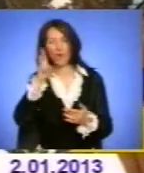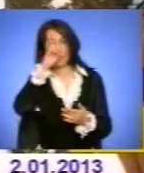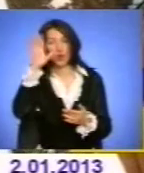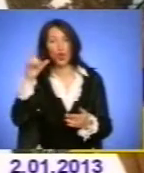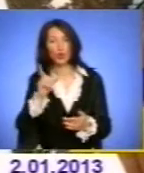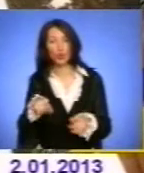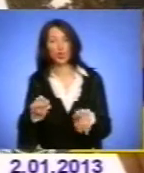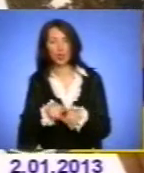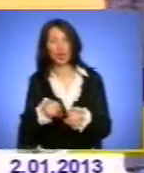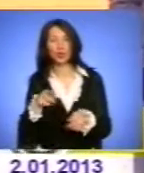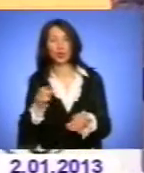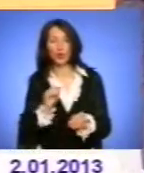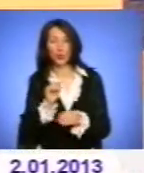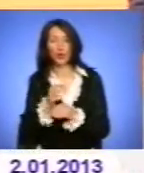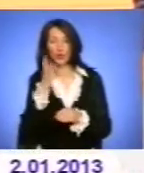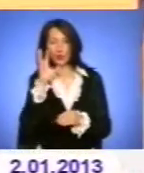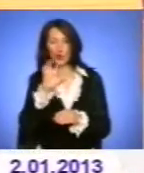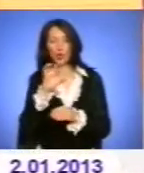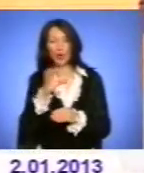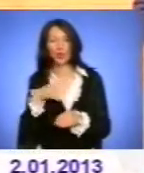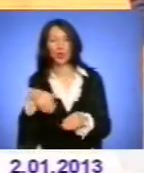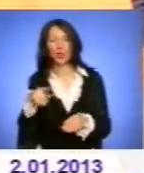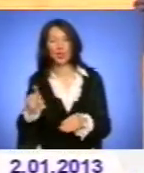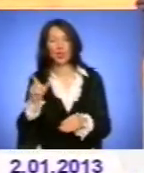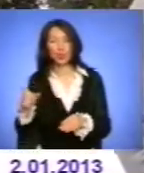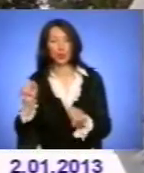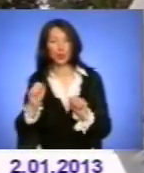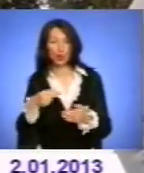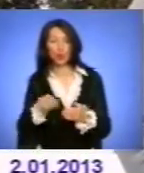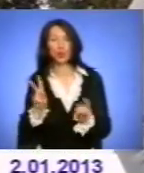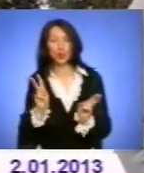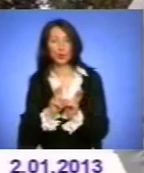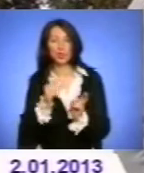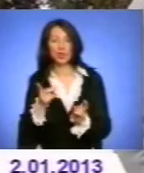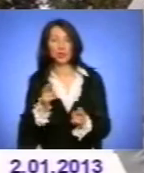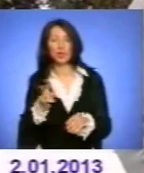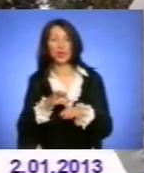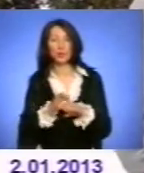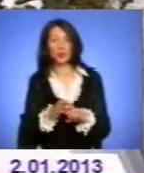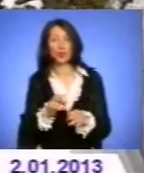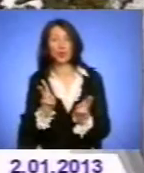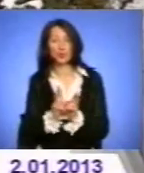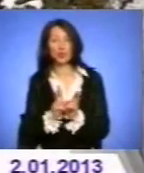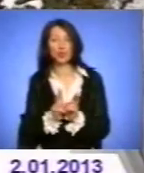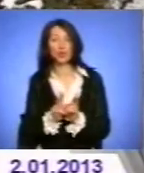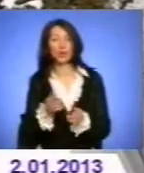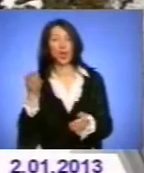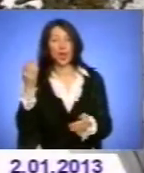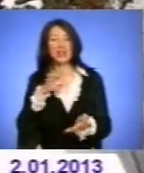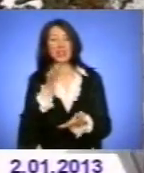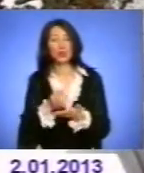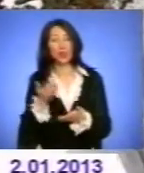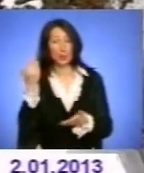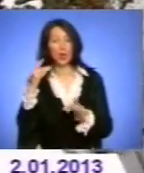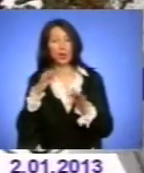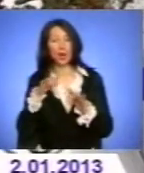купити зустріч з ними. А як пройде зустріч, обирати вам, каже учасник акції Максим Черкашин. З досвіду попередніх акцій